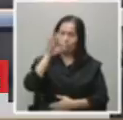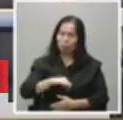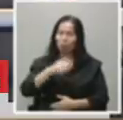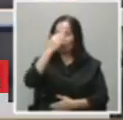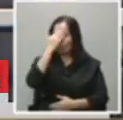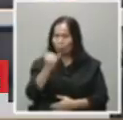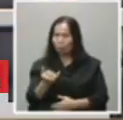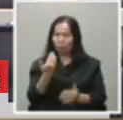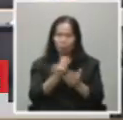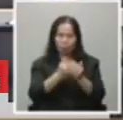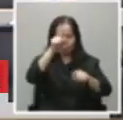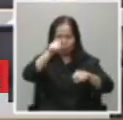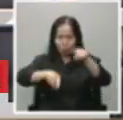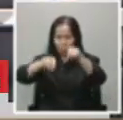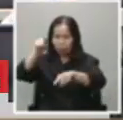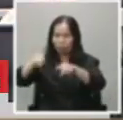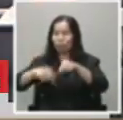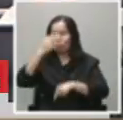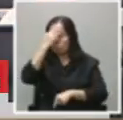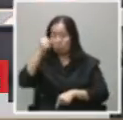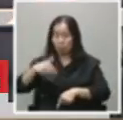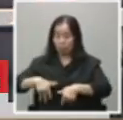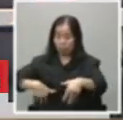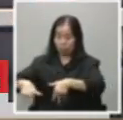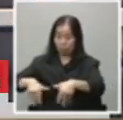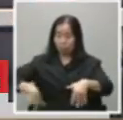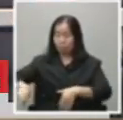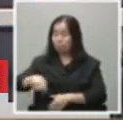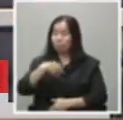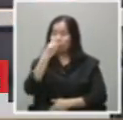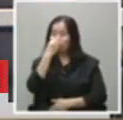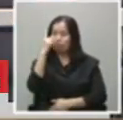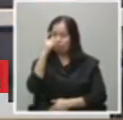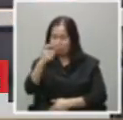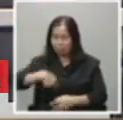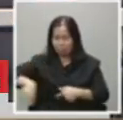กับประเทศนี้ชาวบ้านไม่มีจะกินกันอยู่แล้ว